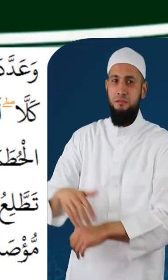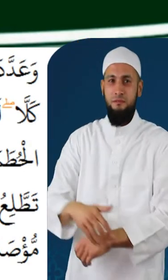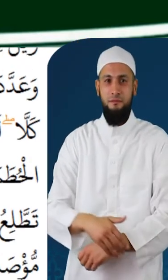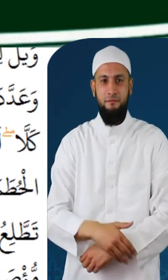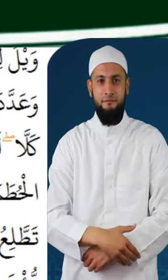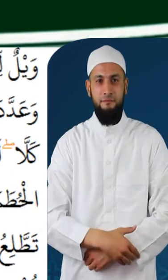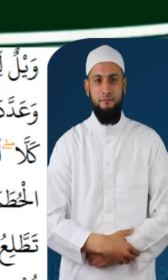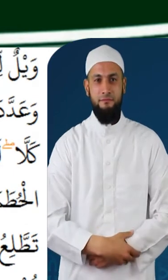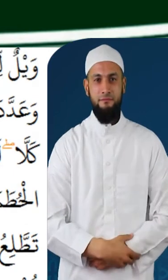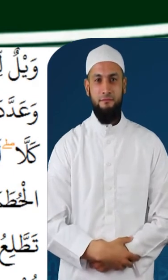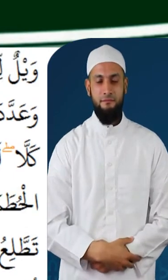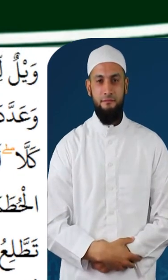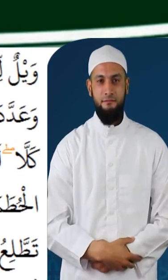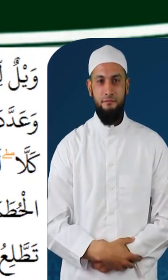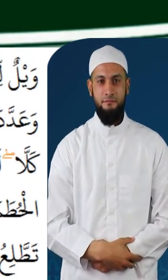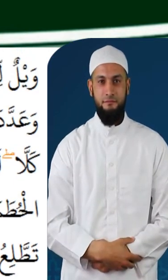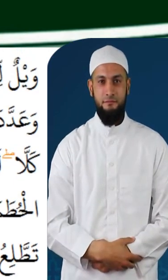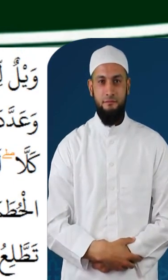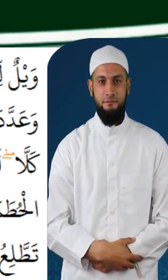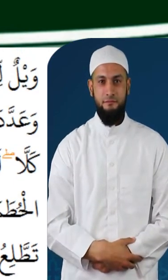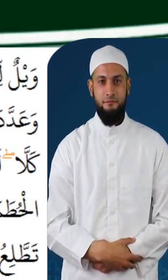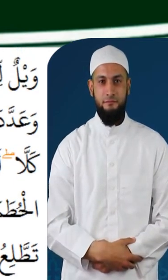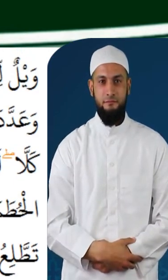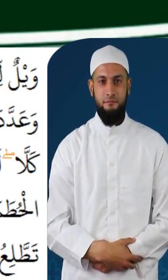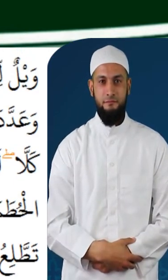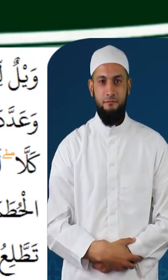يقول الله عز وجل